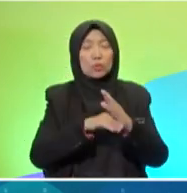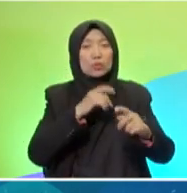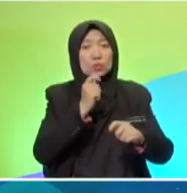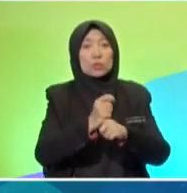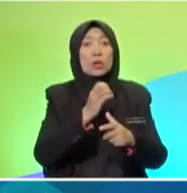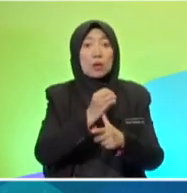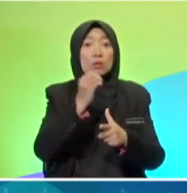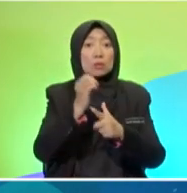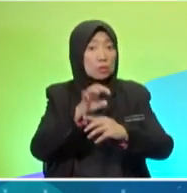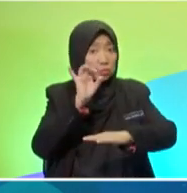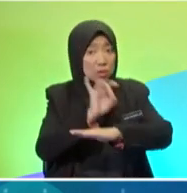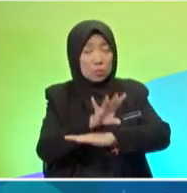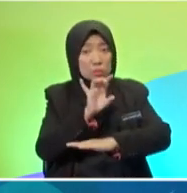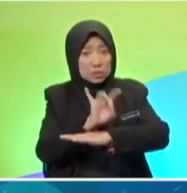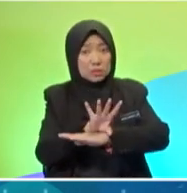konseling